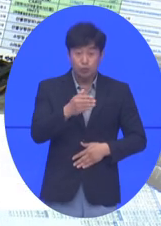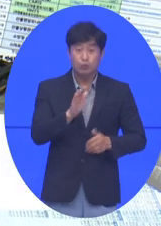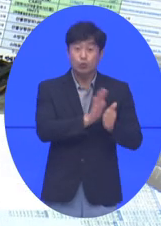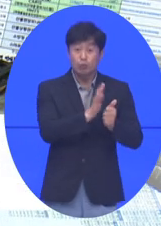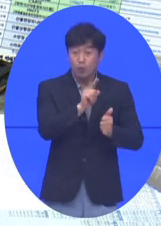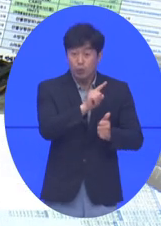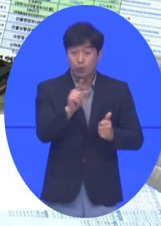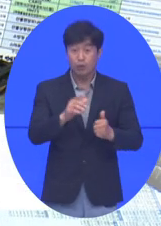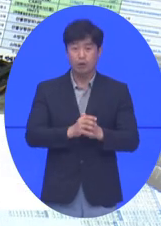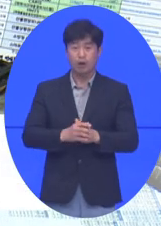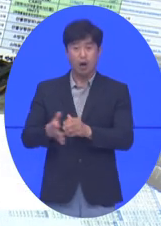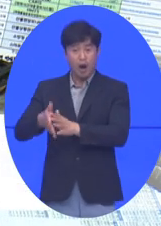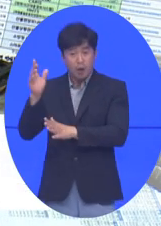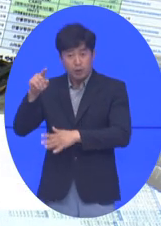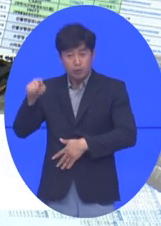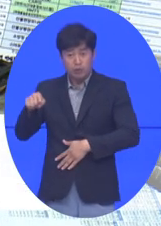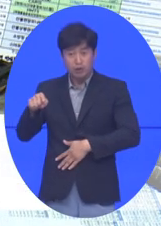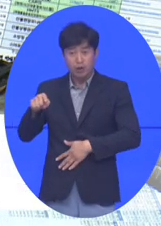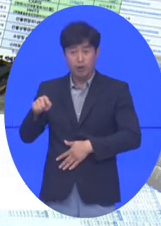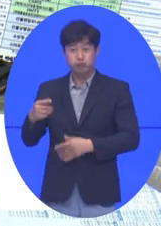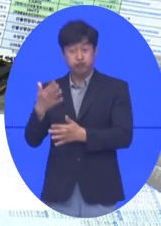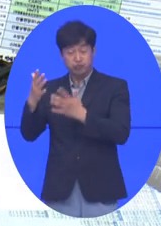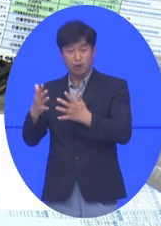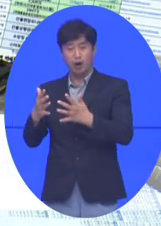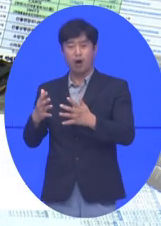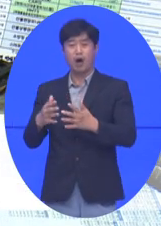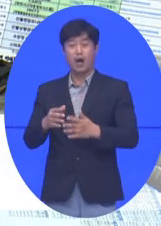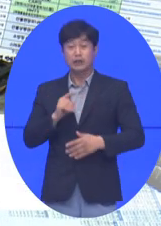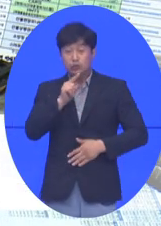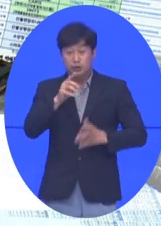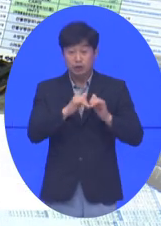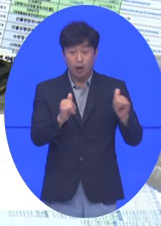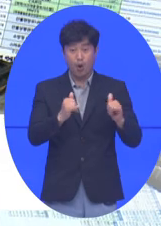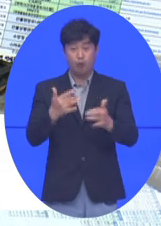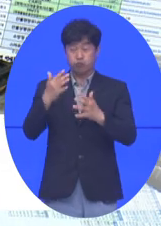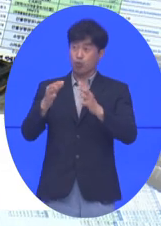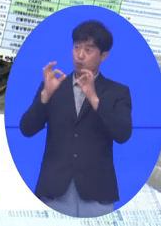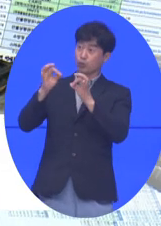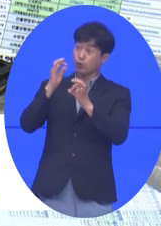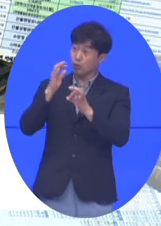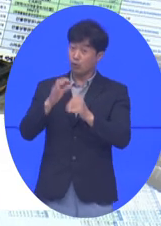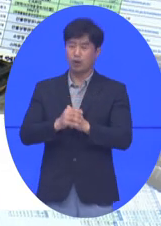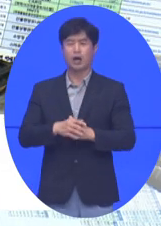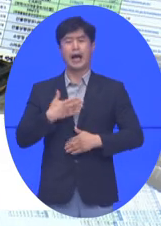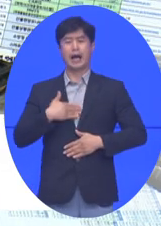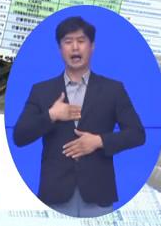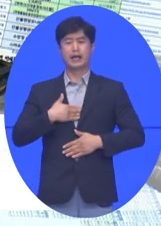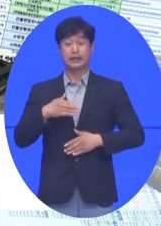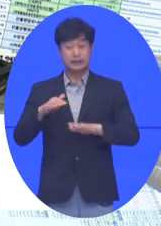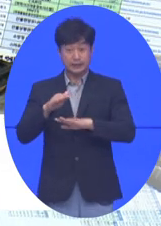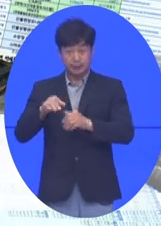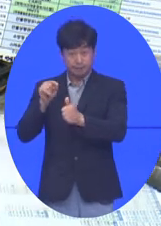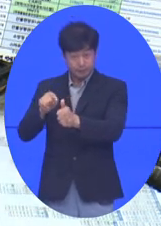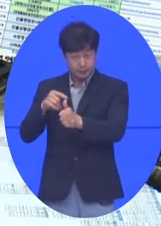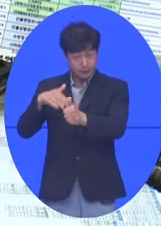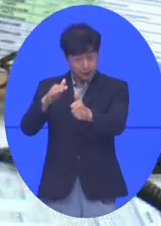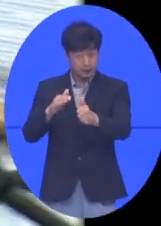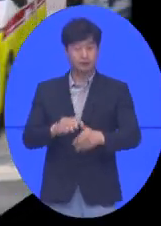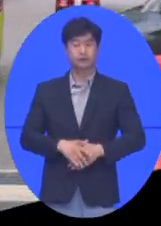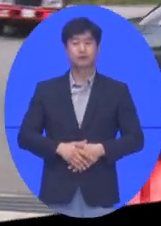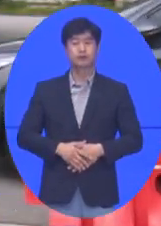무엇을 도와드릴까요? 예, 아파트에 화재가 났다고요? 예, 신고자분, 지금 불길이 보이나요? 예, 알겠습니다. 차량 좀 편성 좀